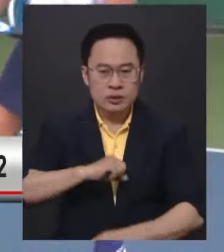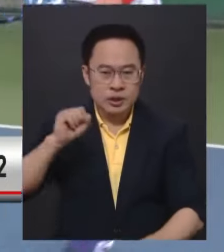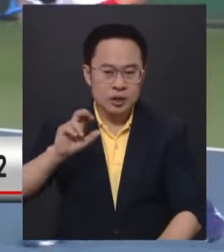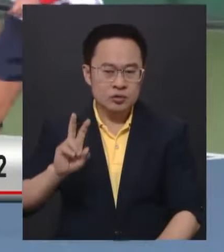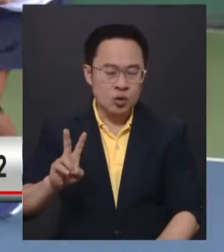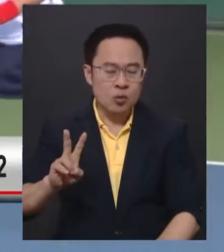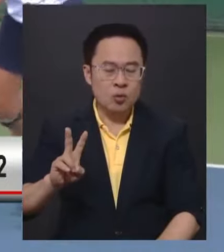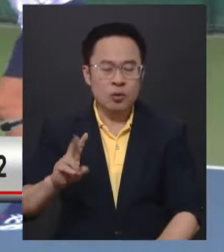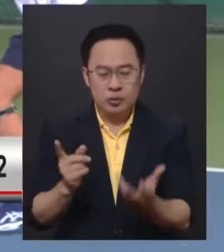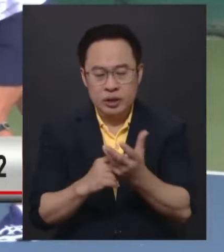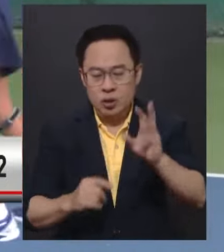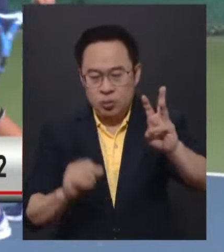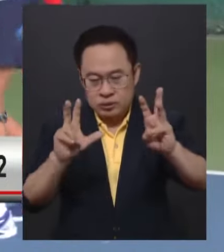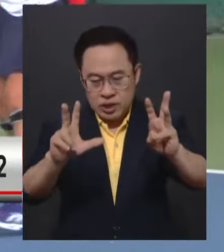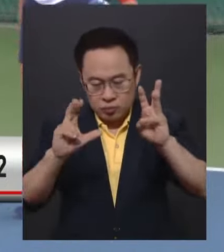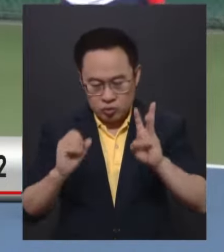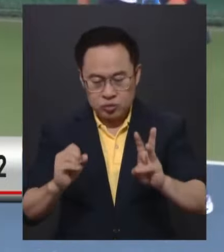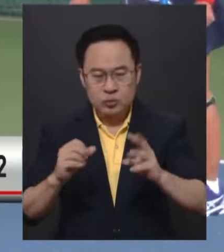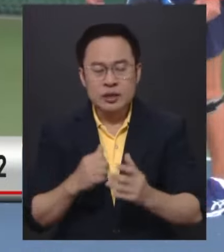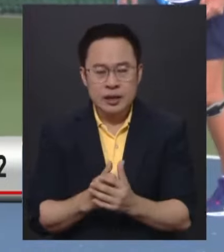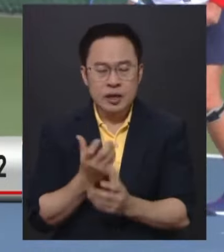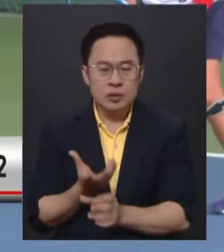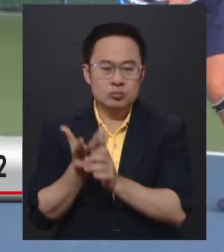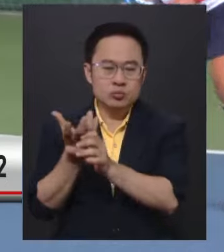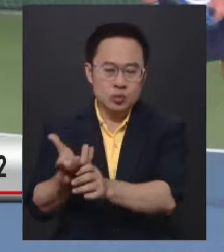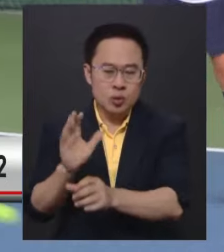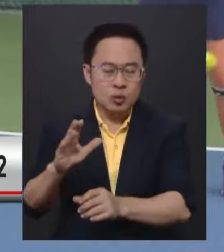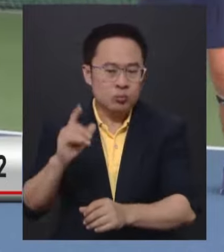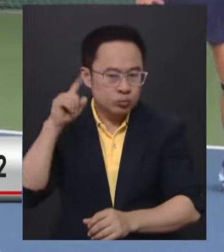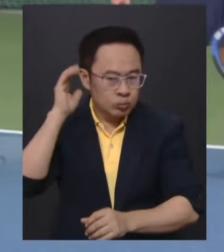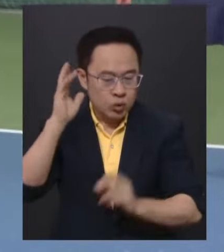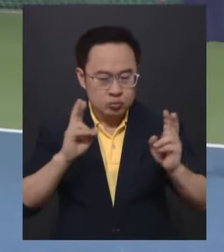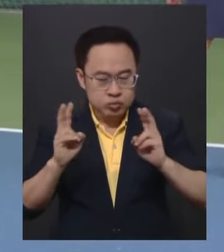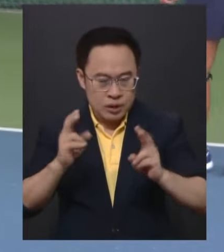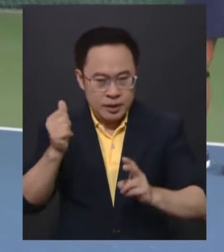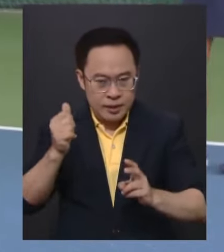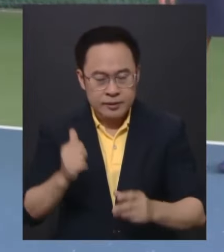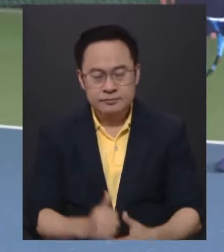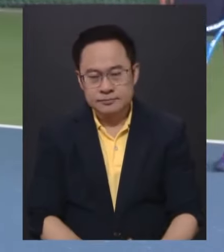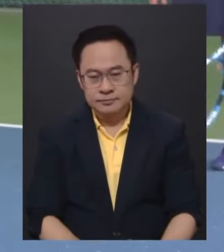6ต่อ3และ6ต่อ0นะคะก็ครองแชมป์ในประเภทคู่ผสมได้สำเร็จค่ะ